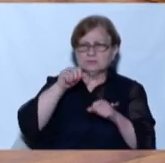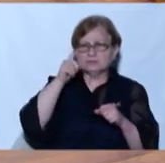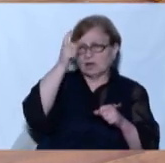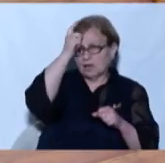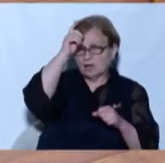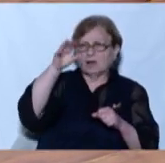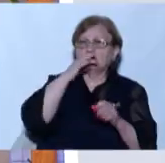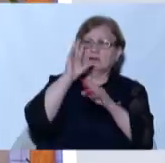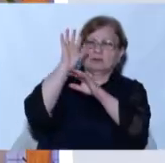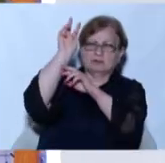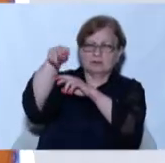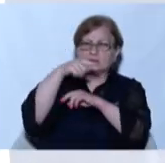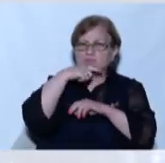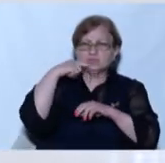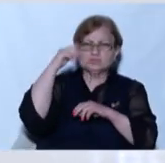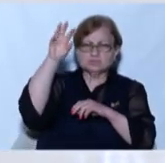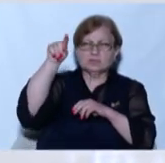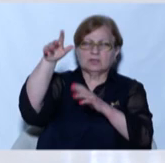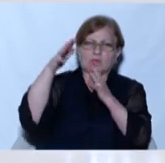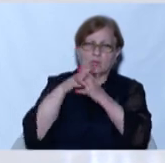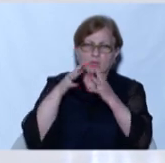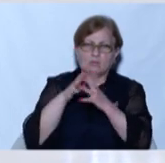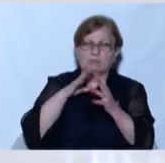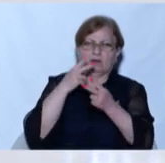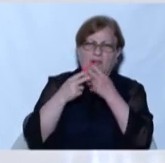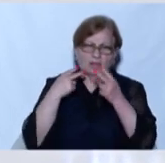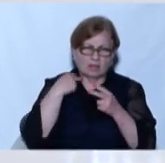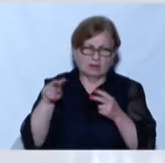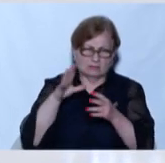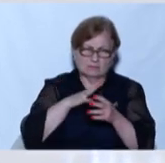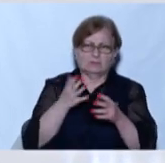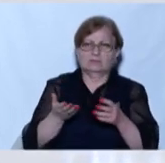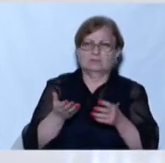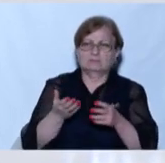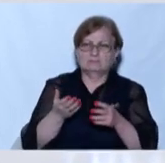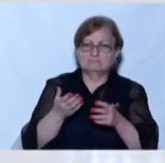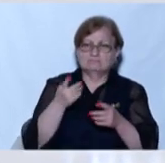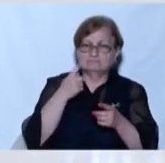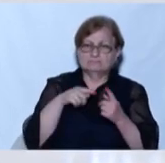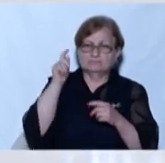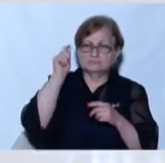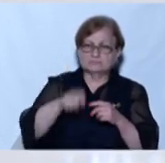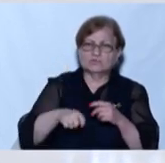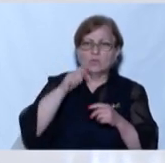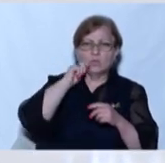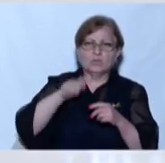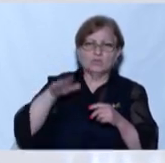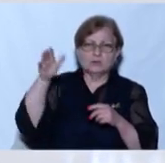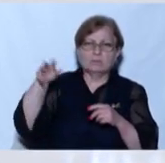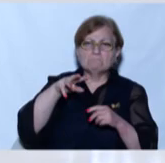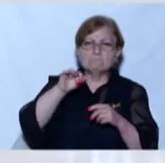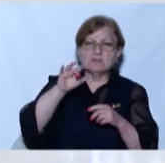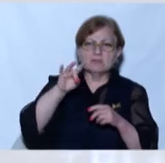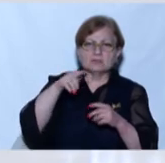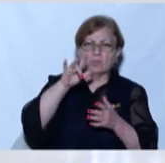რუსეთის სამსახურში, იგიომა, მერე წვედიყო, მთელი ამბავი და ჩამოვიდა ბირგოროჩი დასახლდა იქ პოლიტიკური